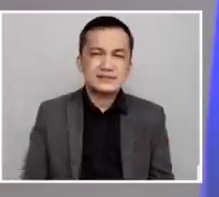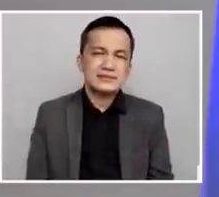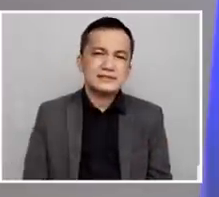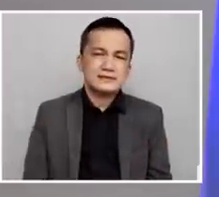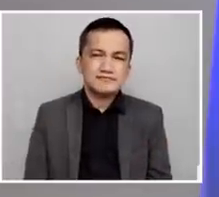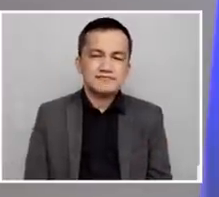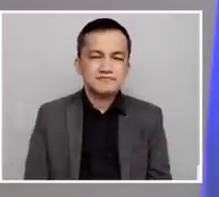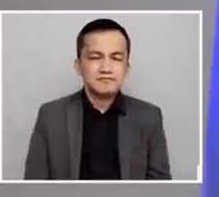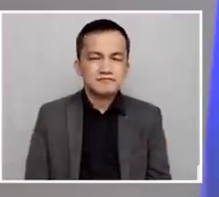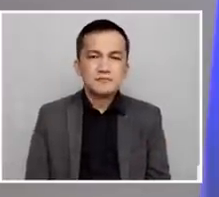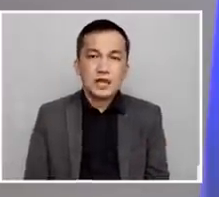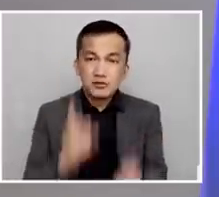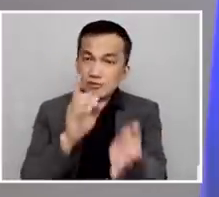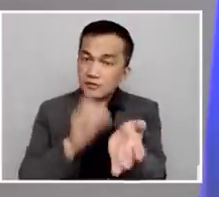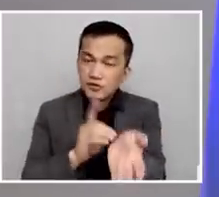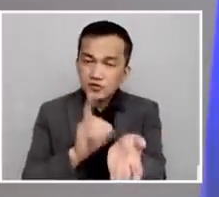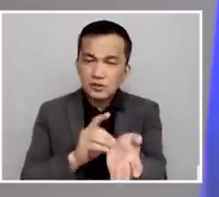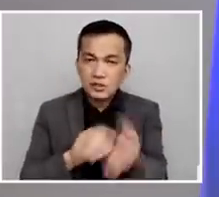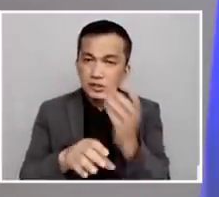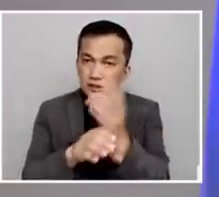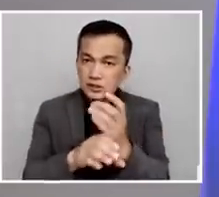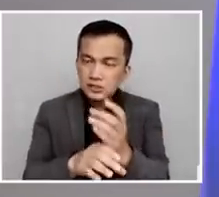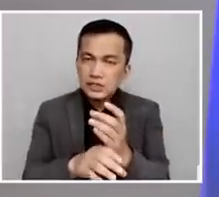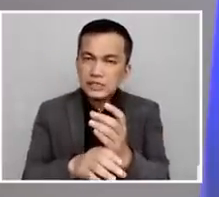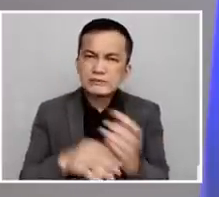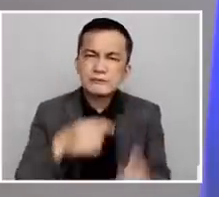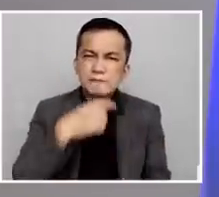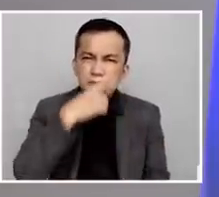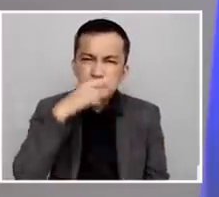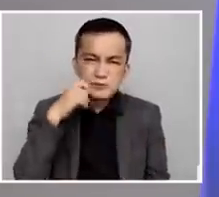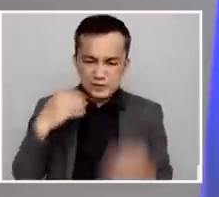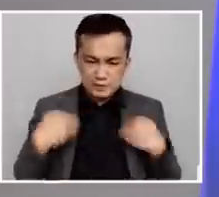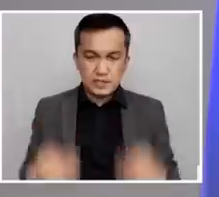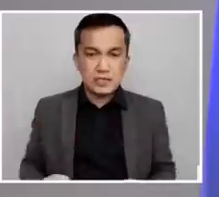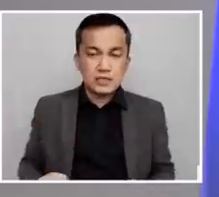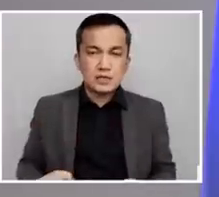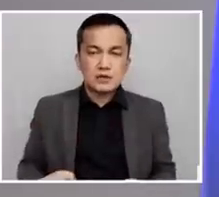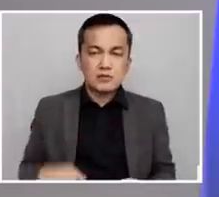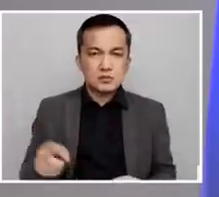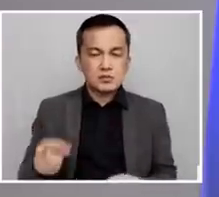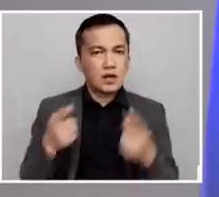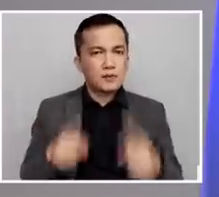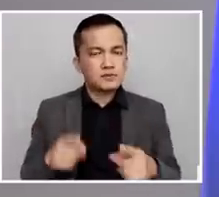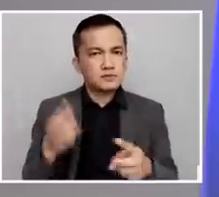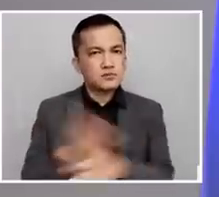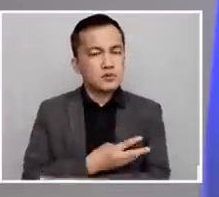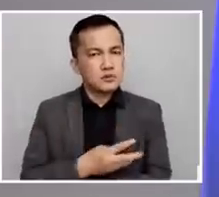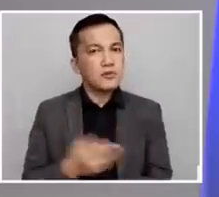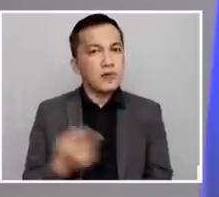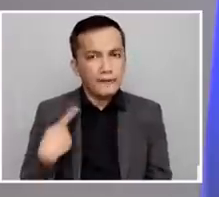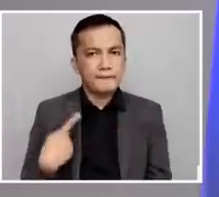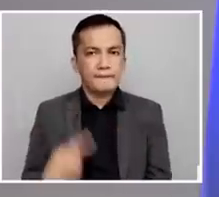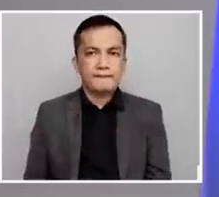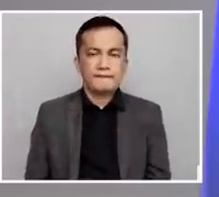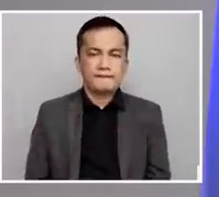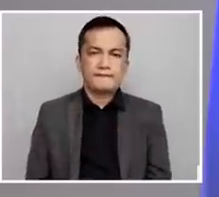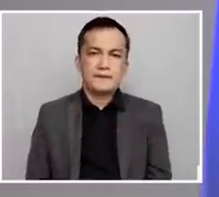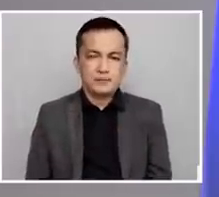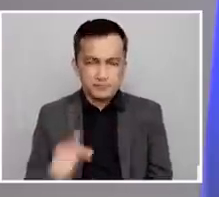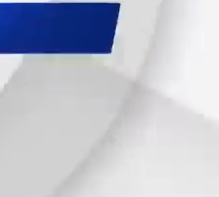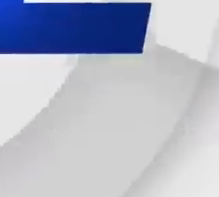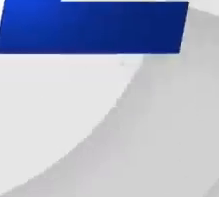mag-ingat sa dehydration dahil maari itong humantong sa malalang kondisyon. Nagpapatrol, Zen